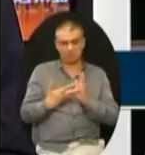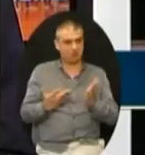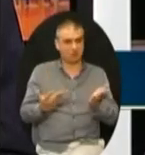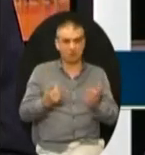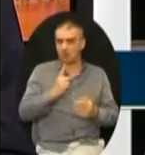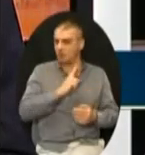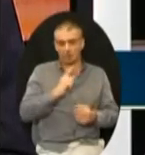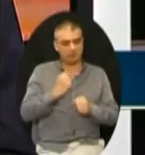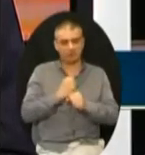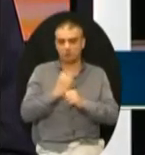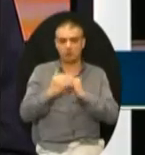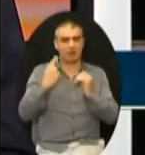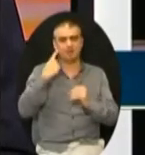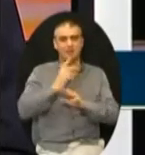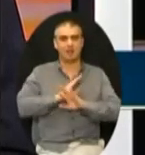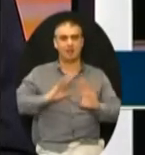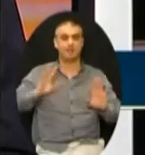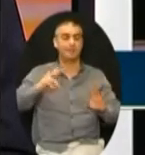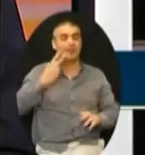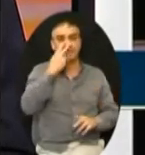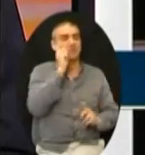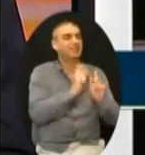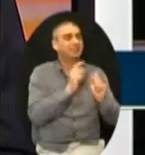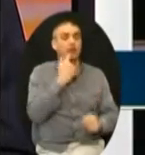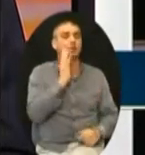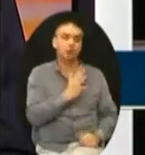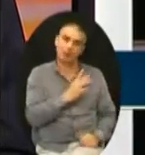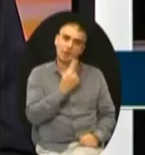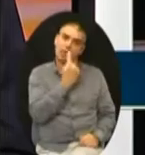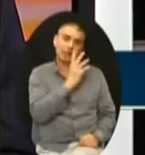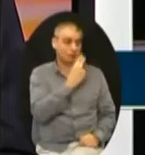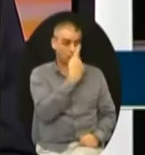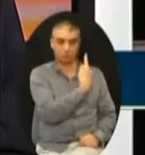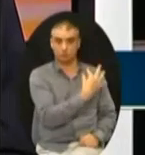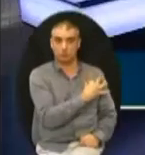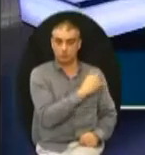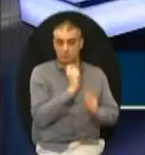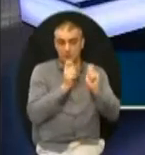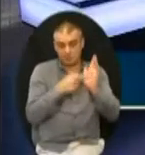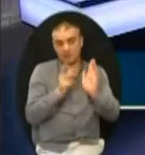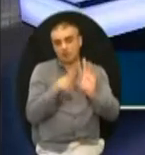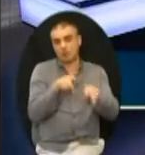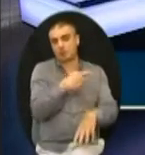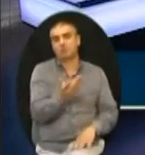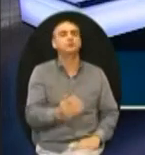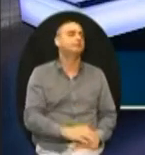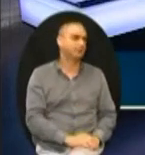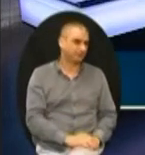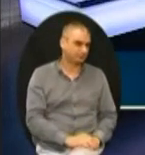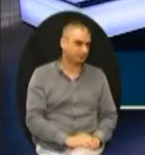זאת אומרת, לא ינקטו כאן הליכים פליליים. בפן האזרחי של לשון הרע, אחד ממי שרואה עצמו נפגע, יגיש תביעה, יטפלו בה. זה ברור, זה